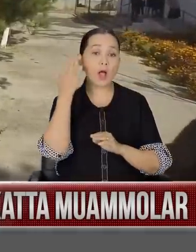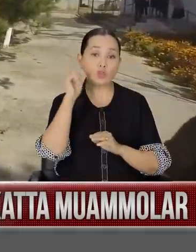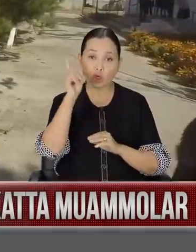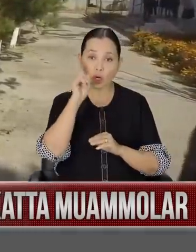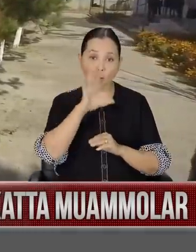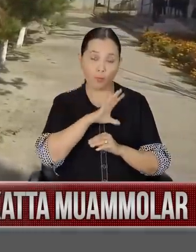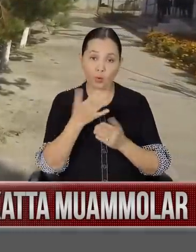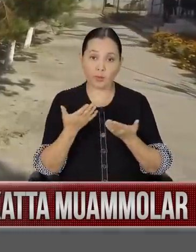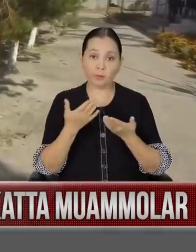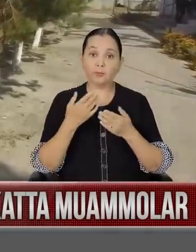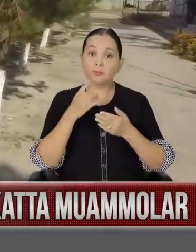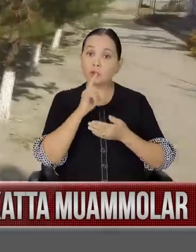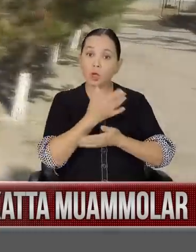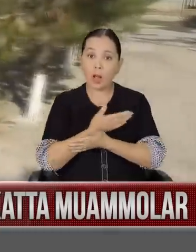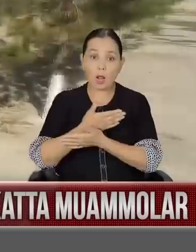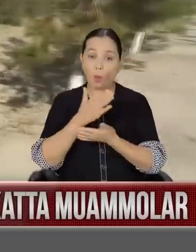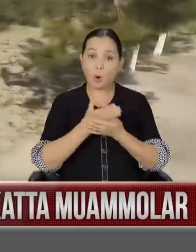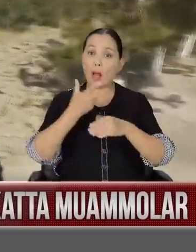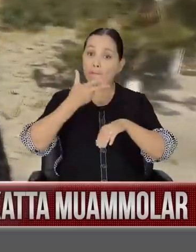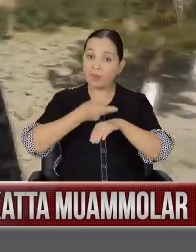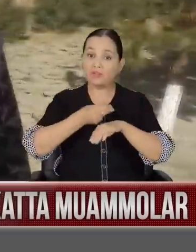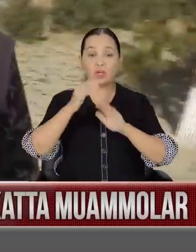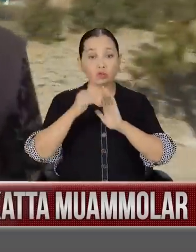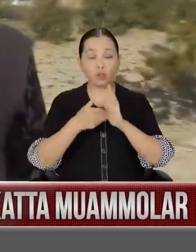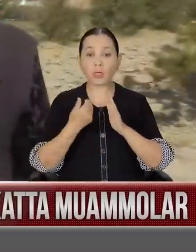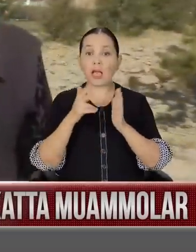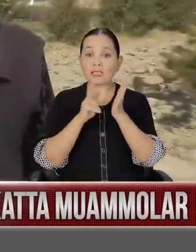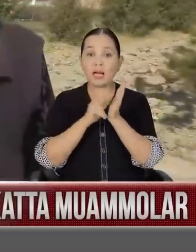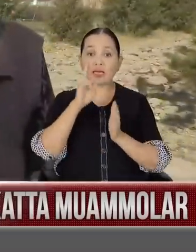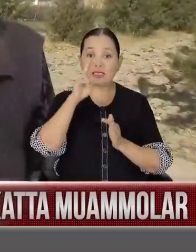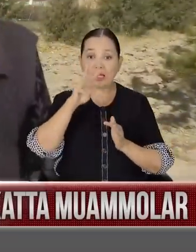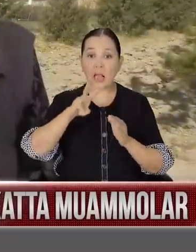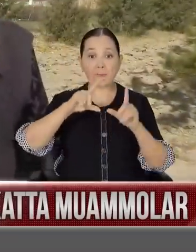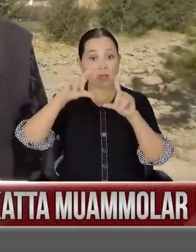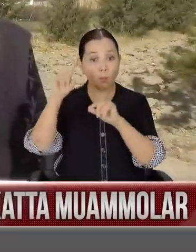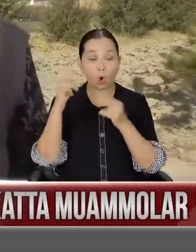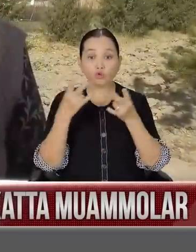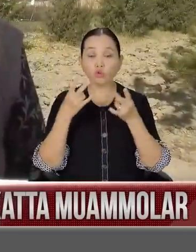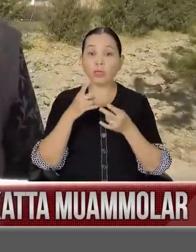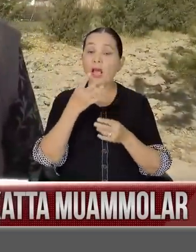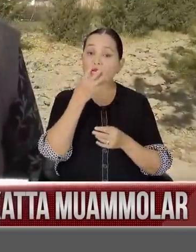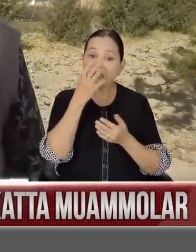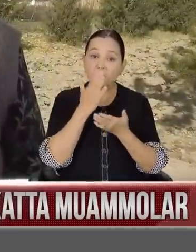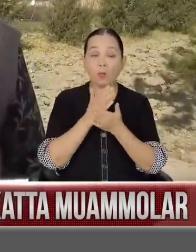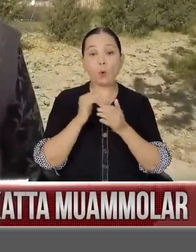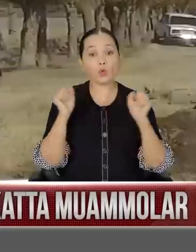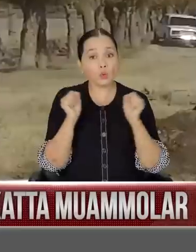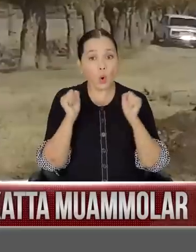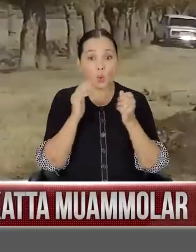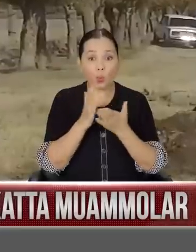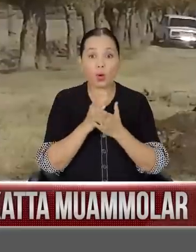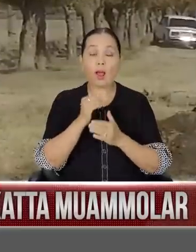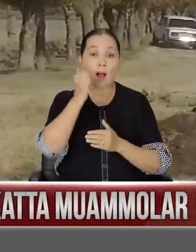yillar bo'lib ketdi-da. Mana chaqaloqlar bor, prilivkaga chaqiradi. 8 kilometr joyga borish kerak. Havoni issig'i bor, qishda sovug'i